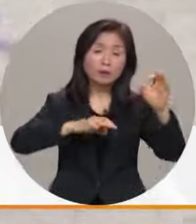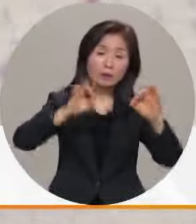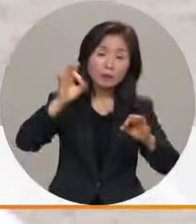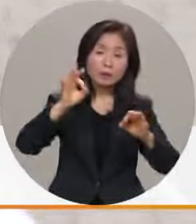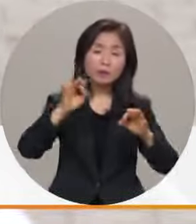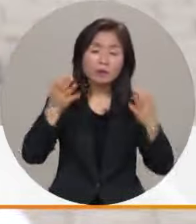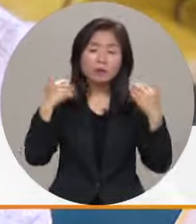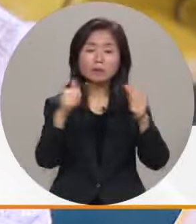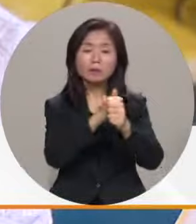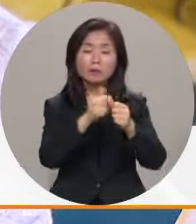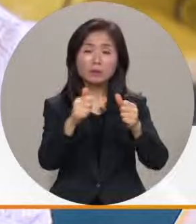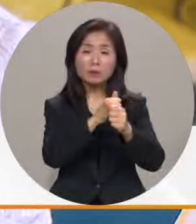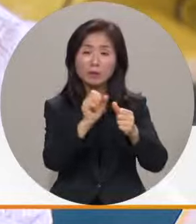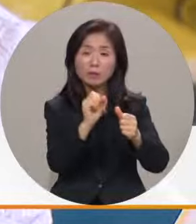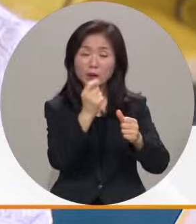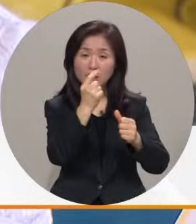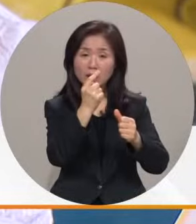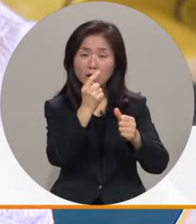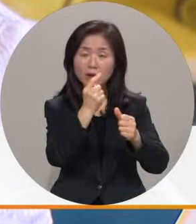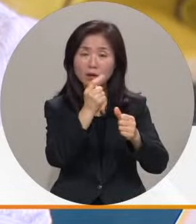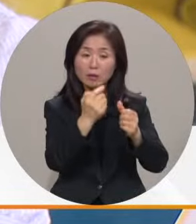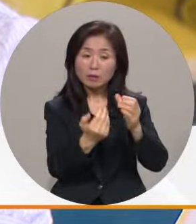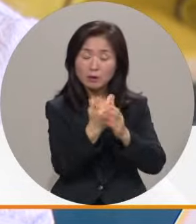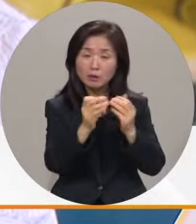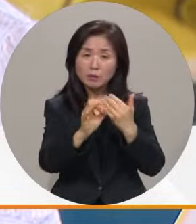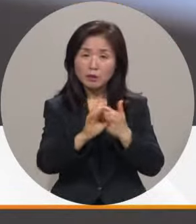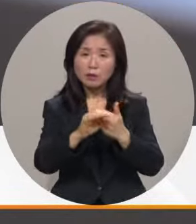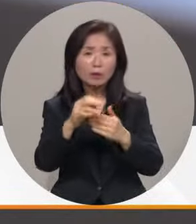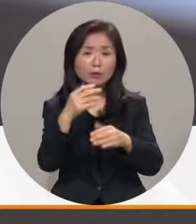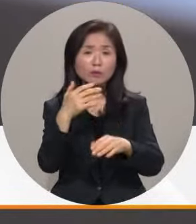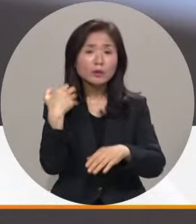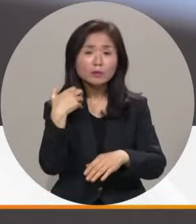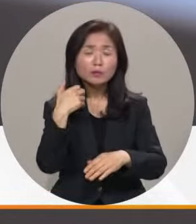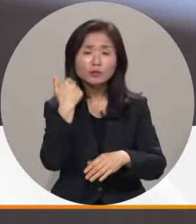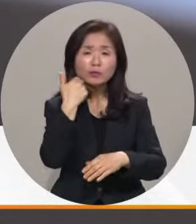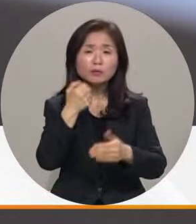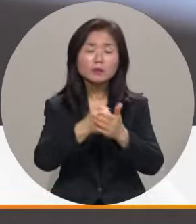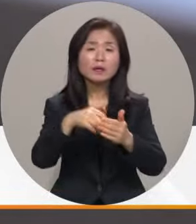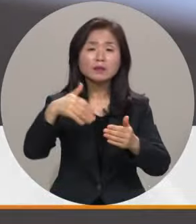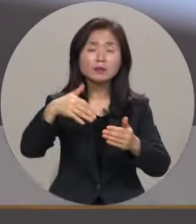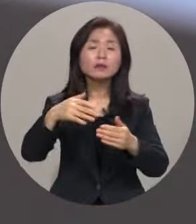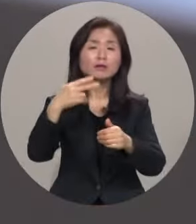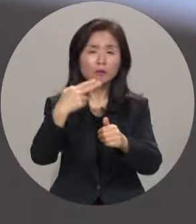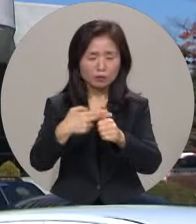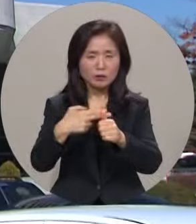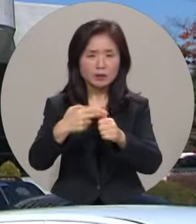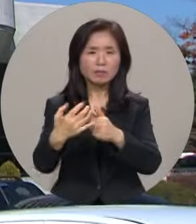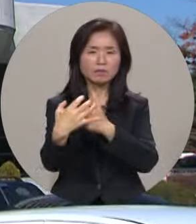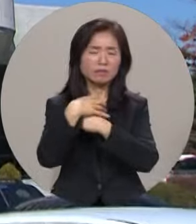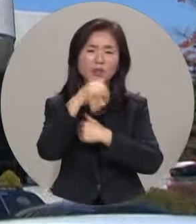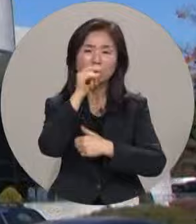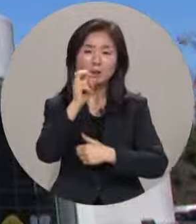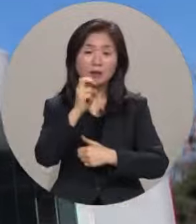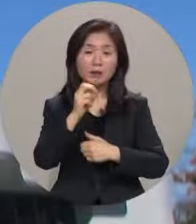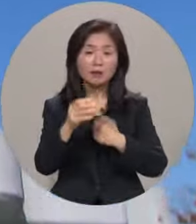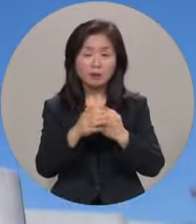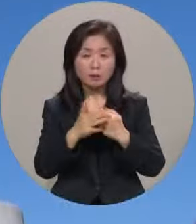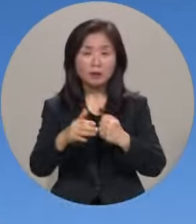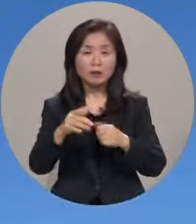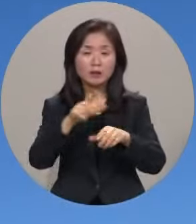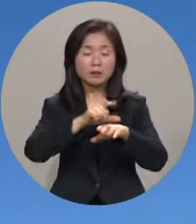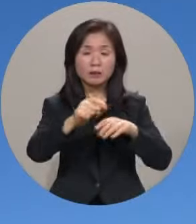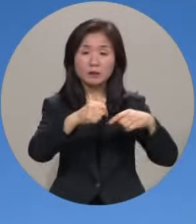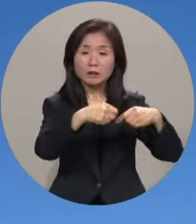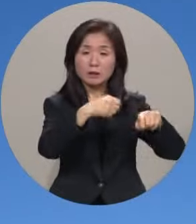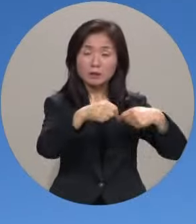않아 결국 교원에게 책임이 전가될 거라고 우려합니다 때문에 아예 지방 자치 단체로 돌봄 업무를 이관하고 업무